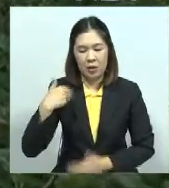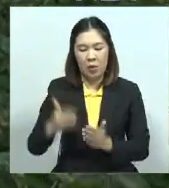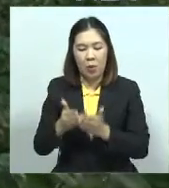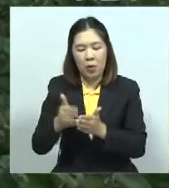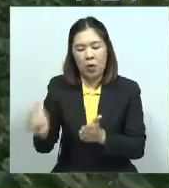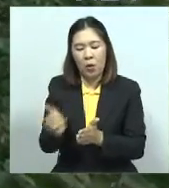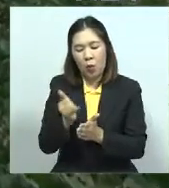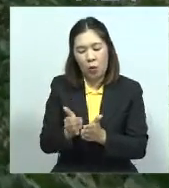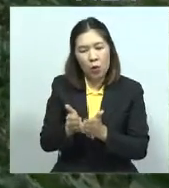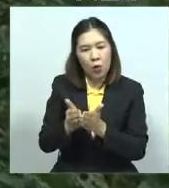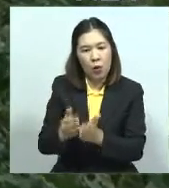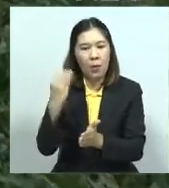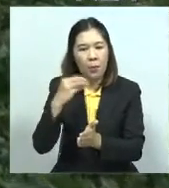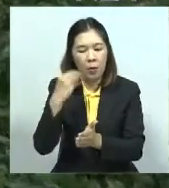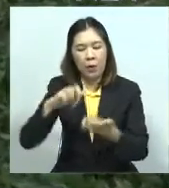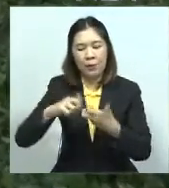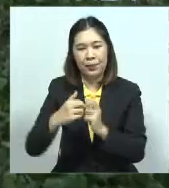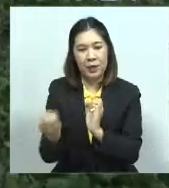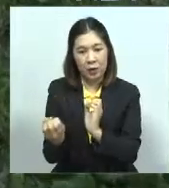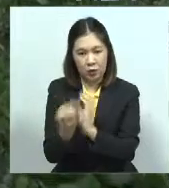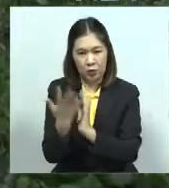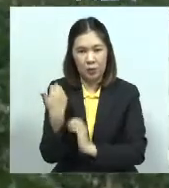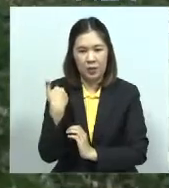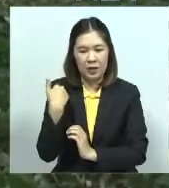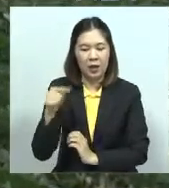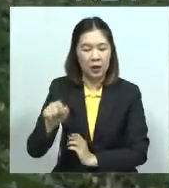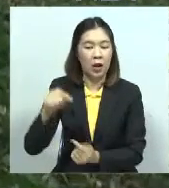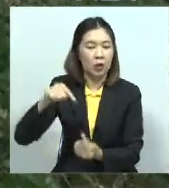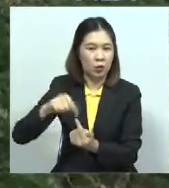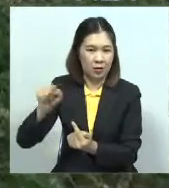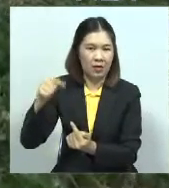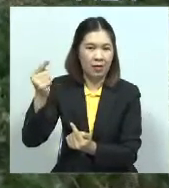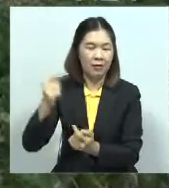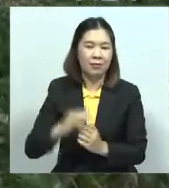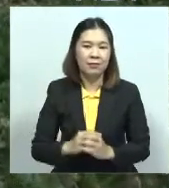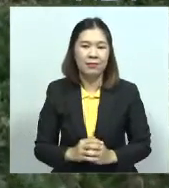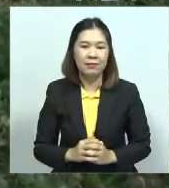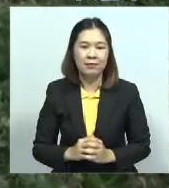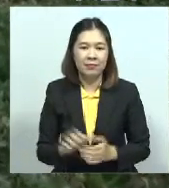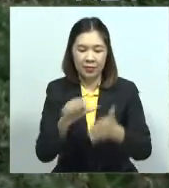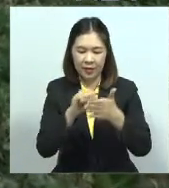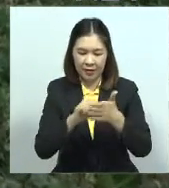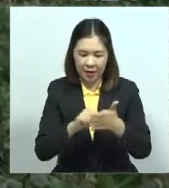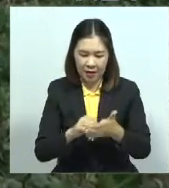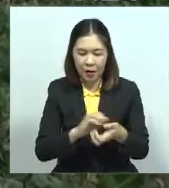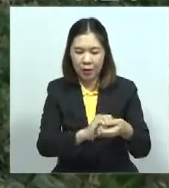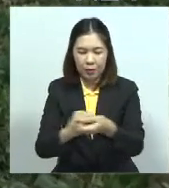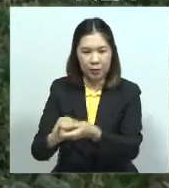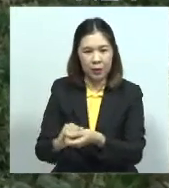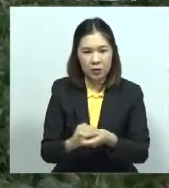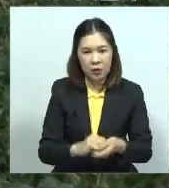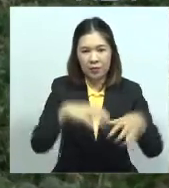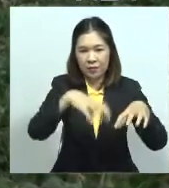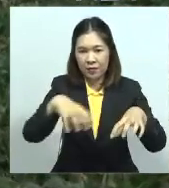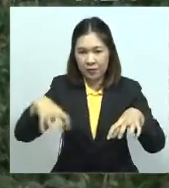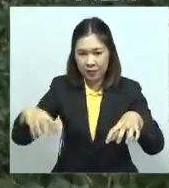จะมีผลกระทบมากกันนะครับจะเริ่มจากจุดนั้นก่อนผมจะบูรณาการกับทุกหน่วยงานที่เกี่ยวข้องเลยนะครับไม่ว่าจ